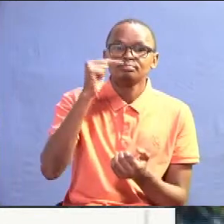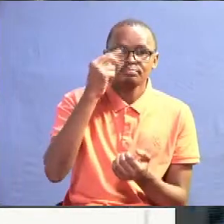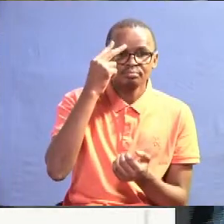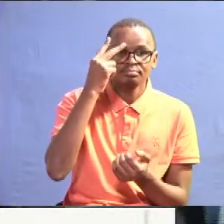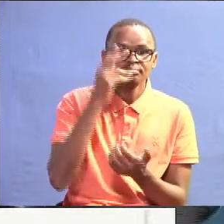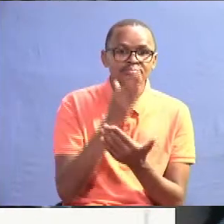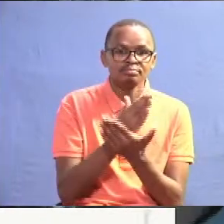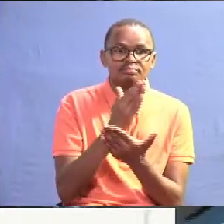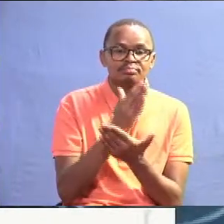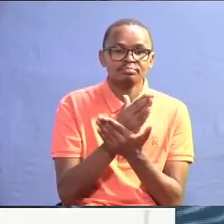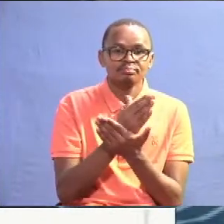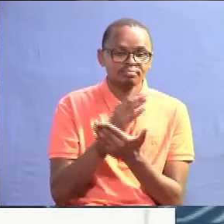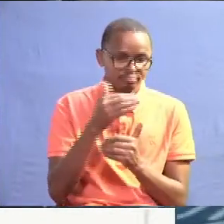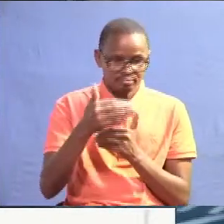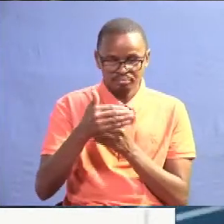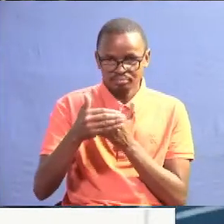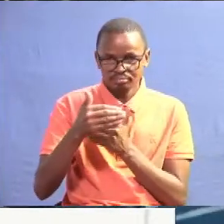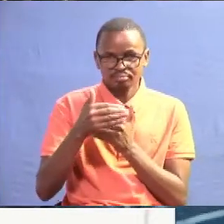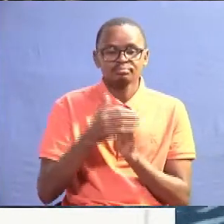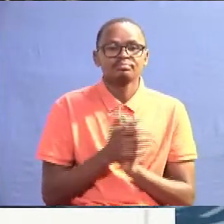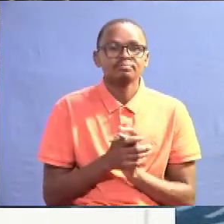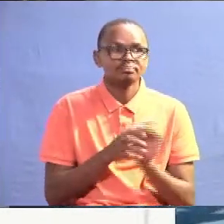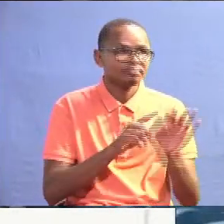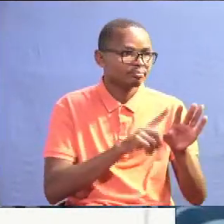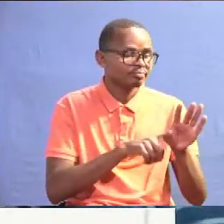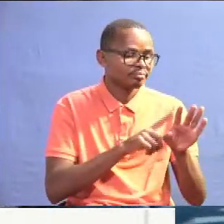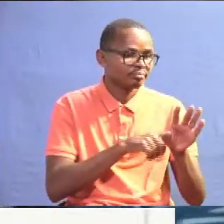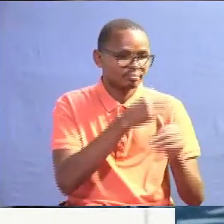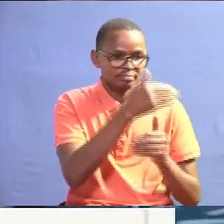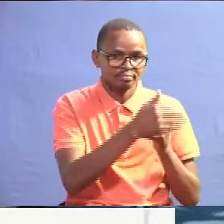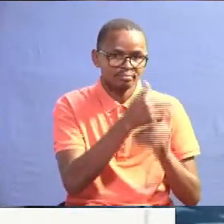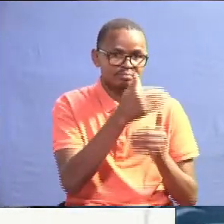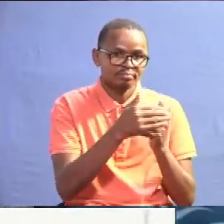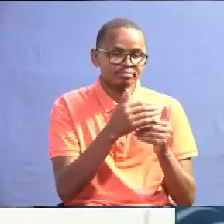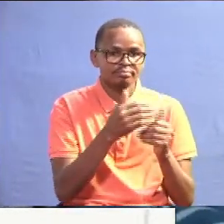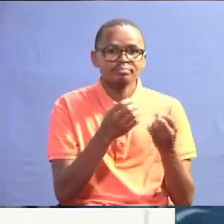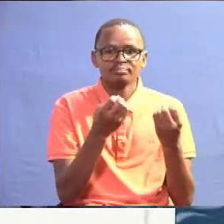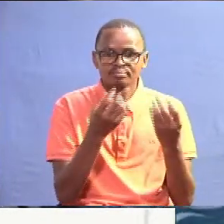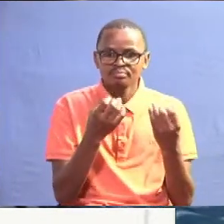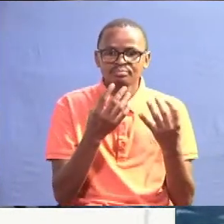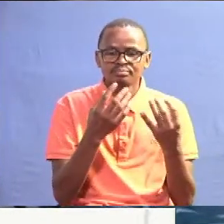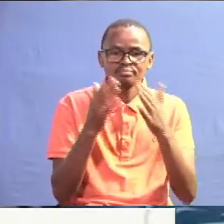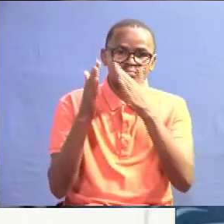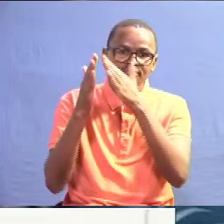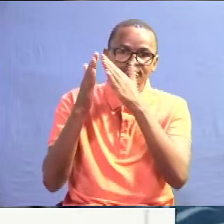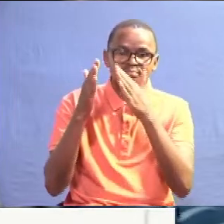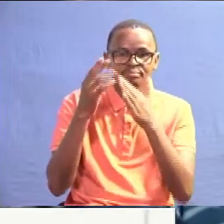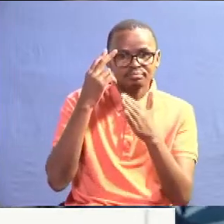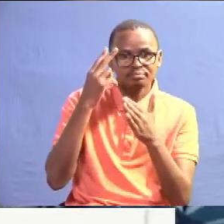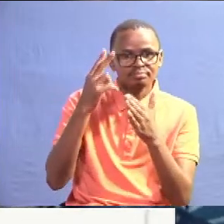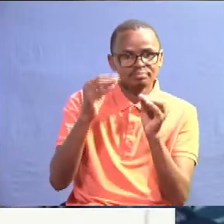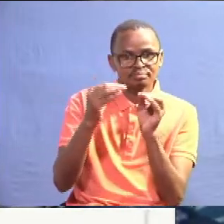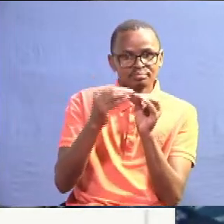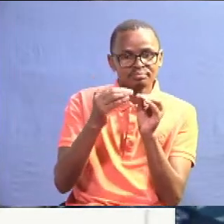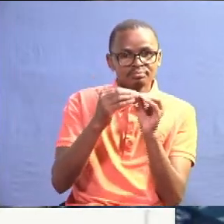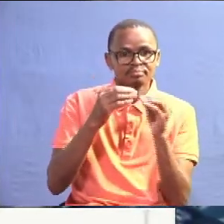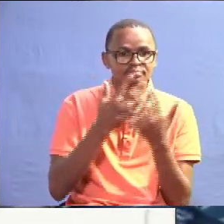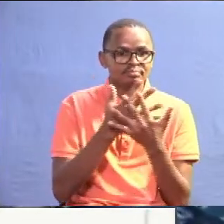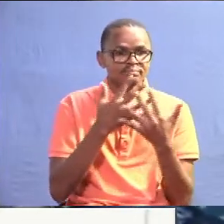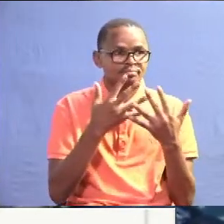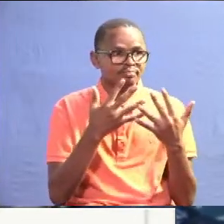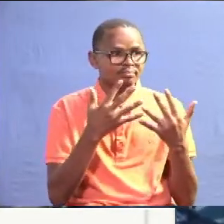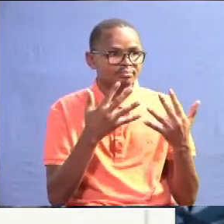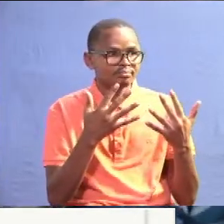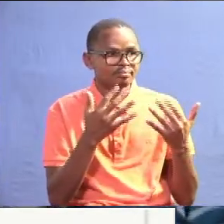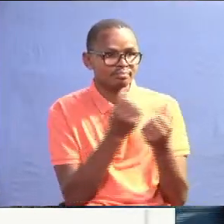kwa huyu mzee anakuwa nyuma yetu. Saida nimeona mzee anakuwa moto, nikaona zimezidi. Sasa kufika kwa nyumba ndivyo nikakuta sasa kutoa vitu, nikaanza kutoa vitu, nikaona